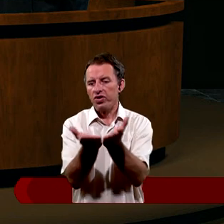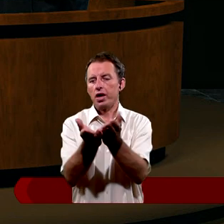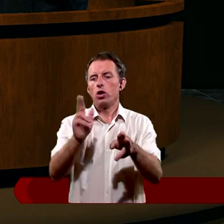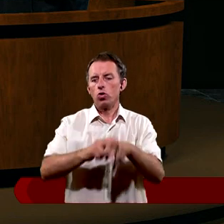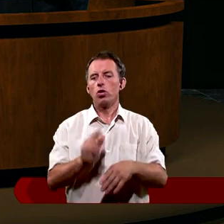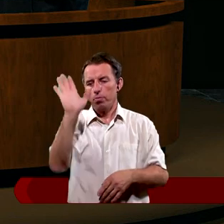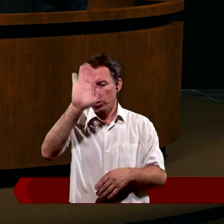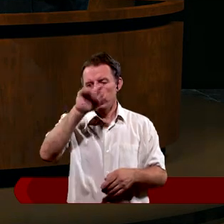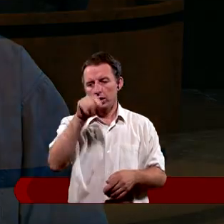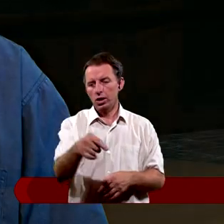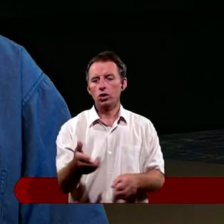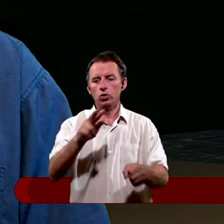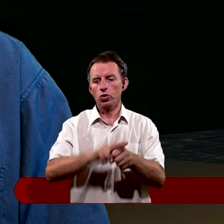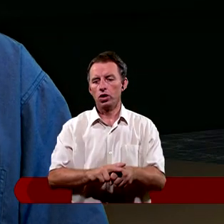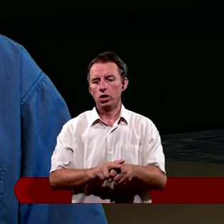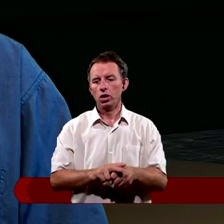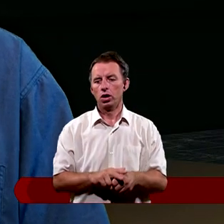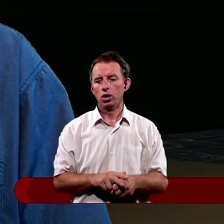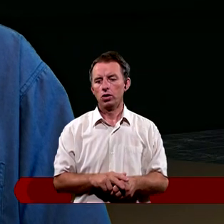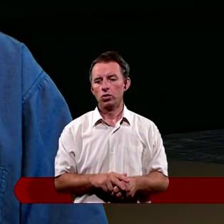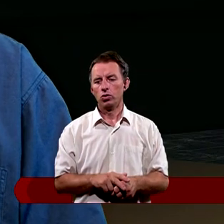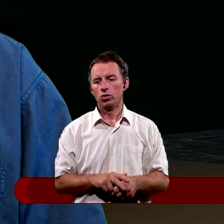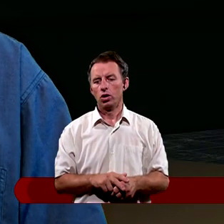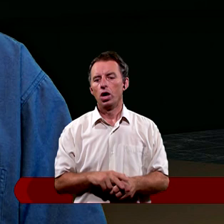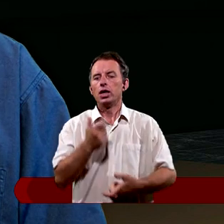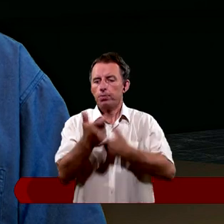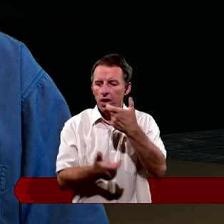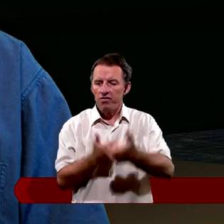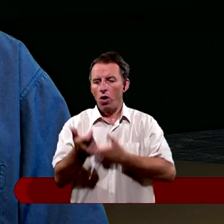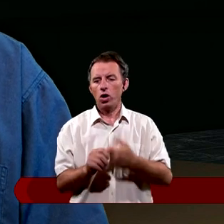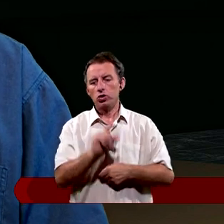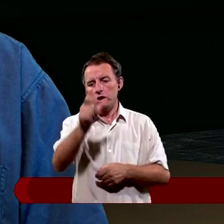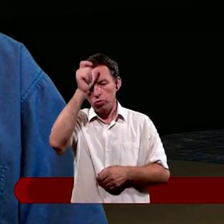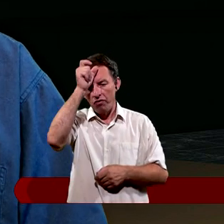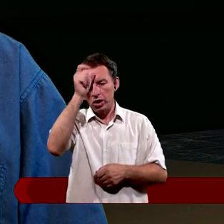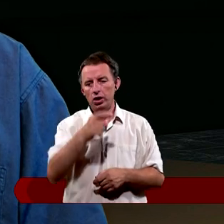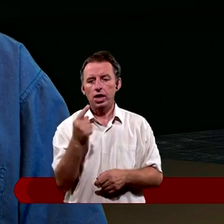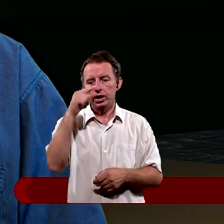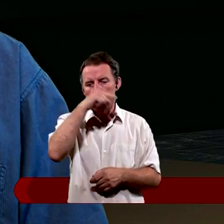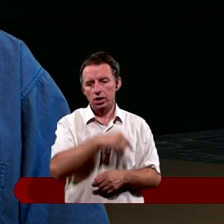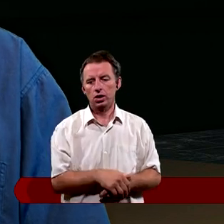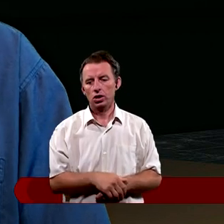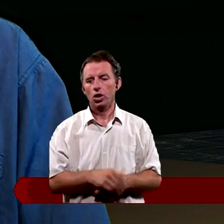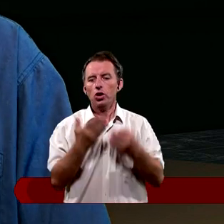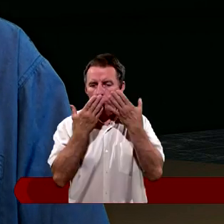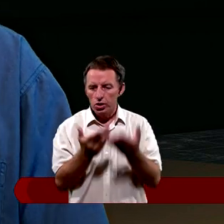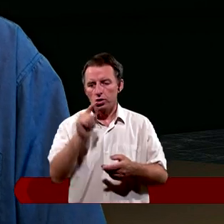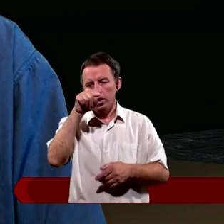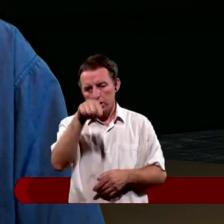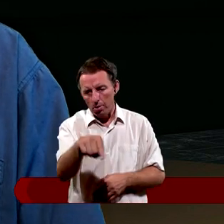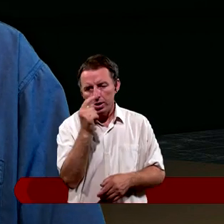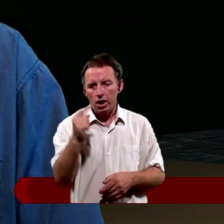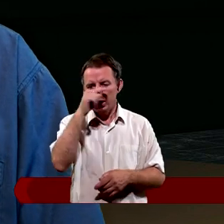kiedyś Bóg sam, a którą sprawiała, że człowiek, no niestety, dzięki temu,